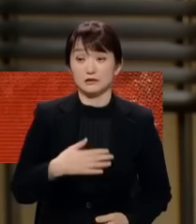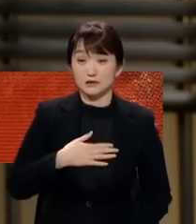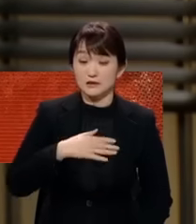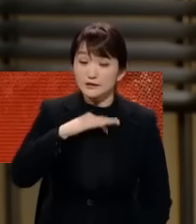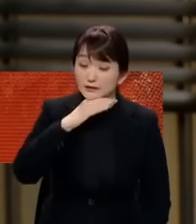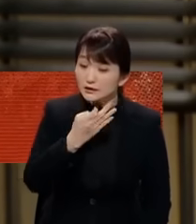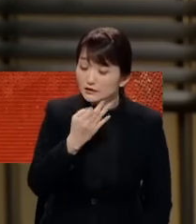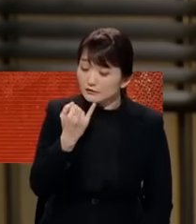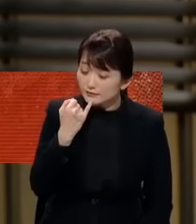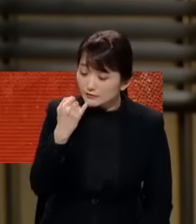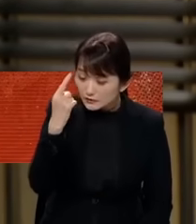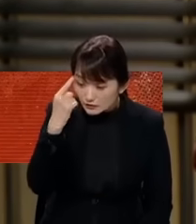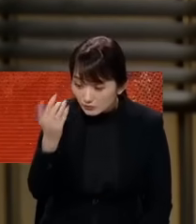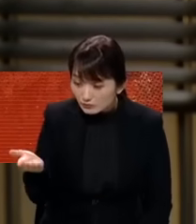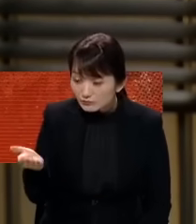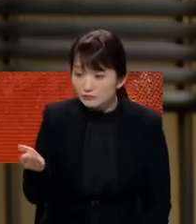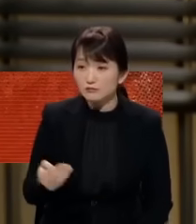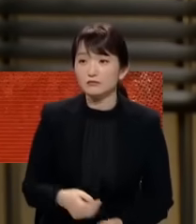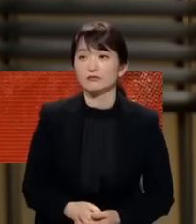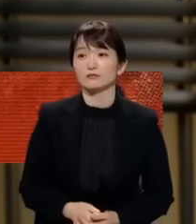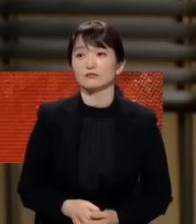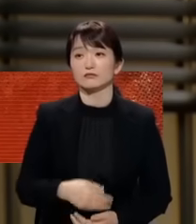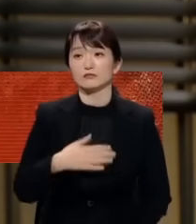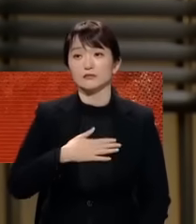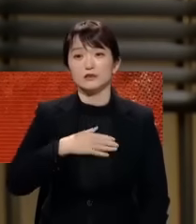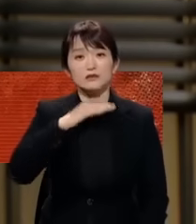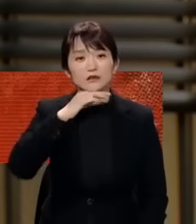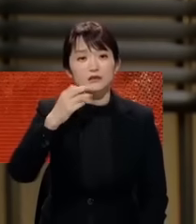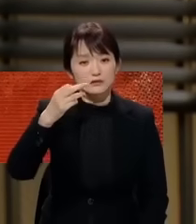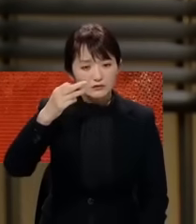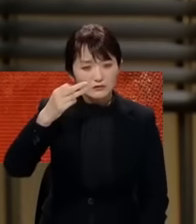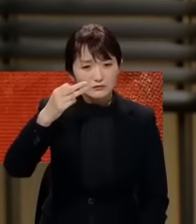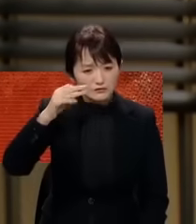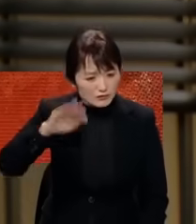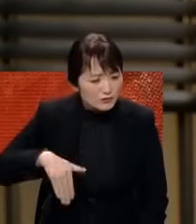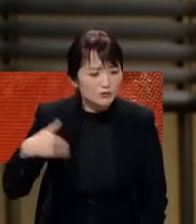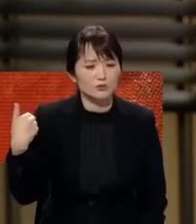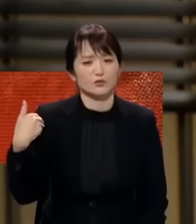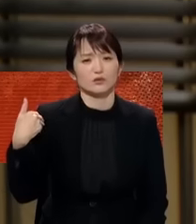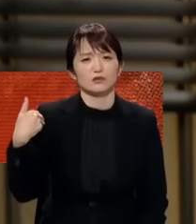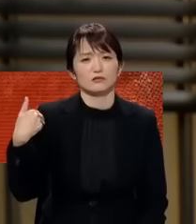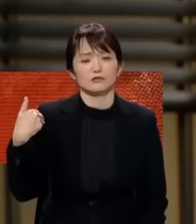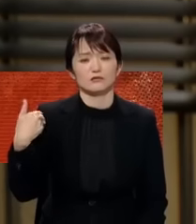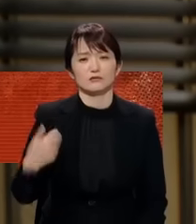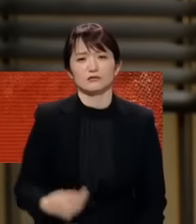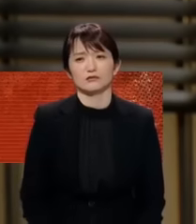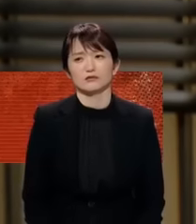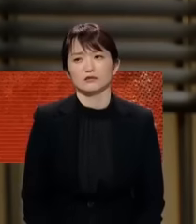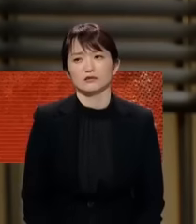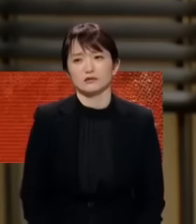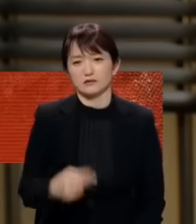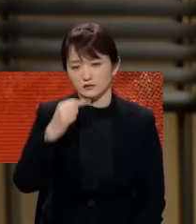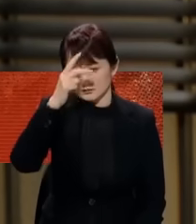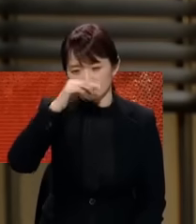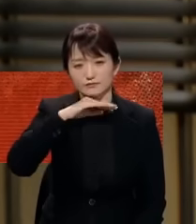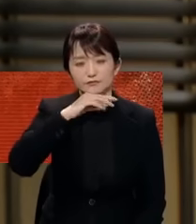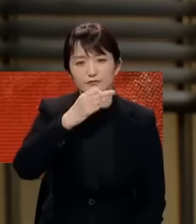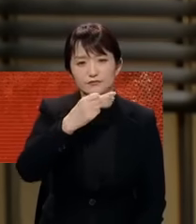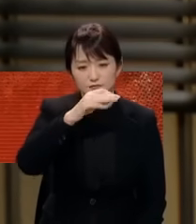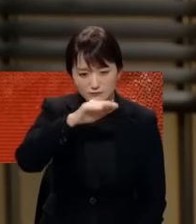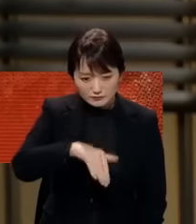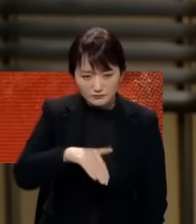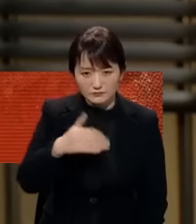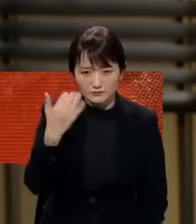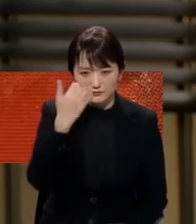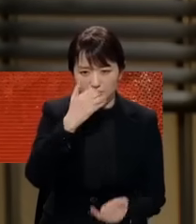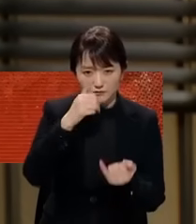괜찮아요 그랬잖아요 나는 13살 한지도 몰랐다음 이런 취지로 부인을 했고 일단 검찰에서는 13세미만 미성년자에 대한